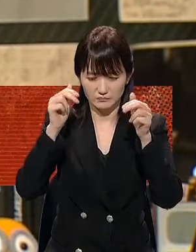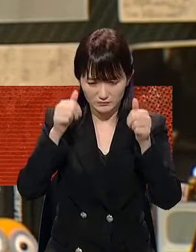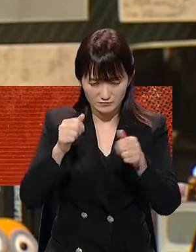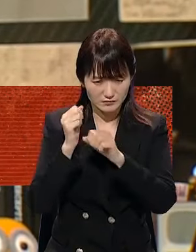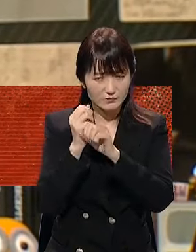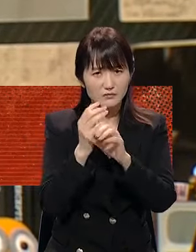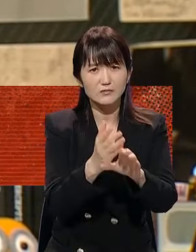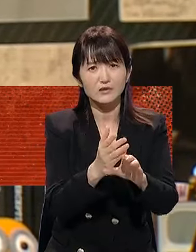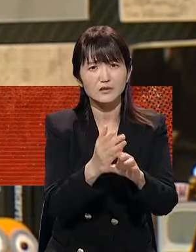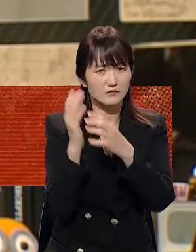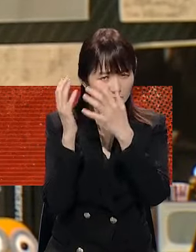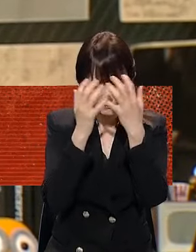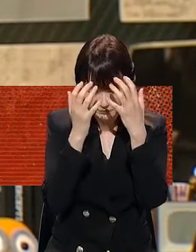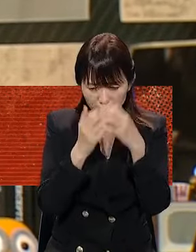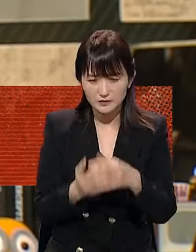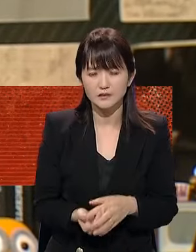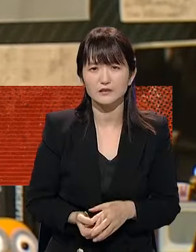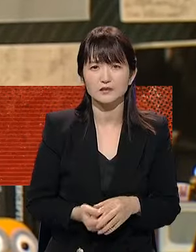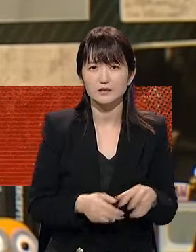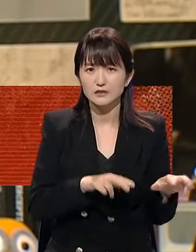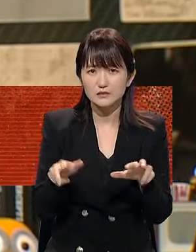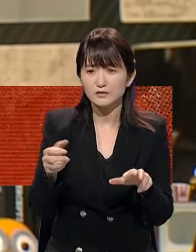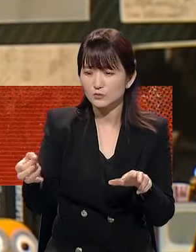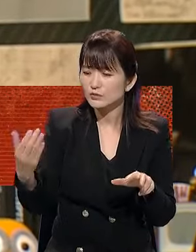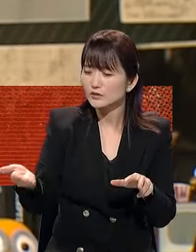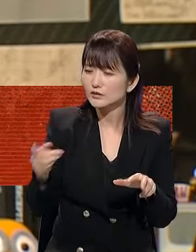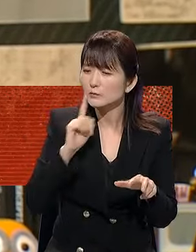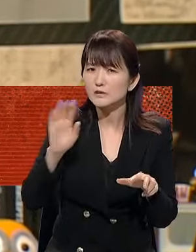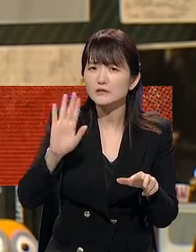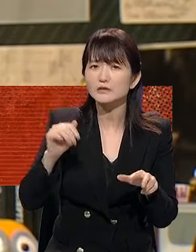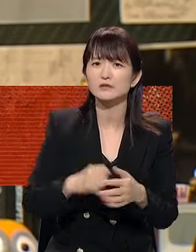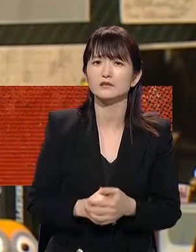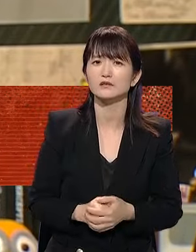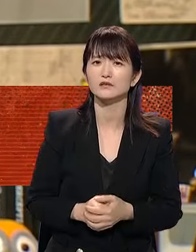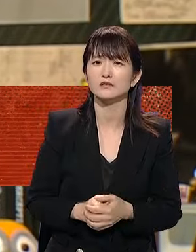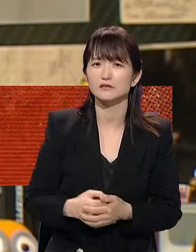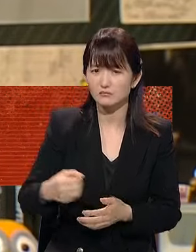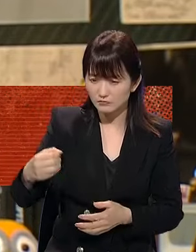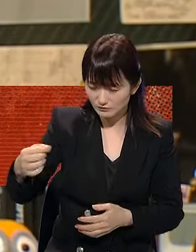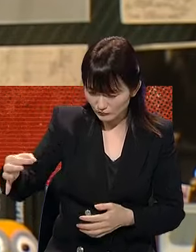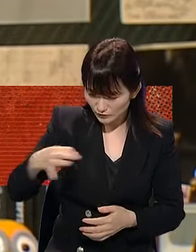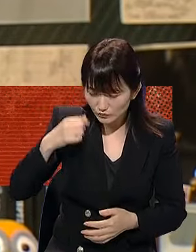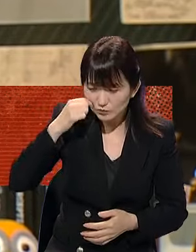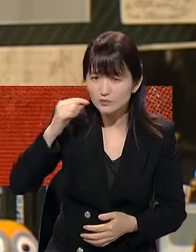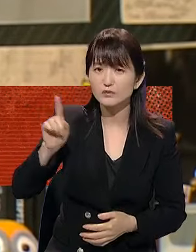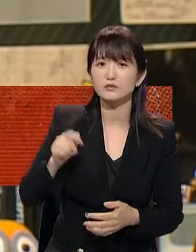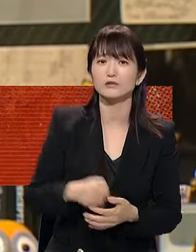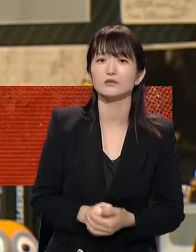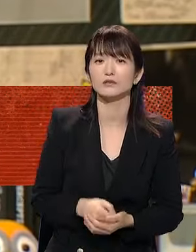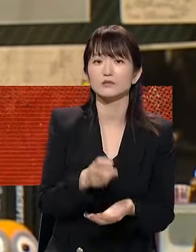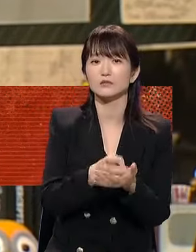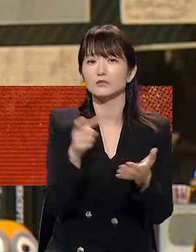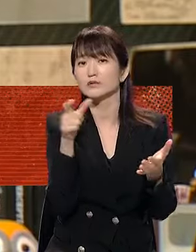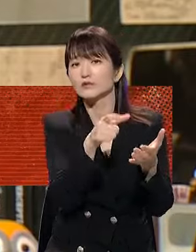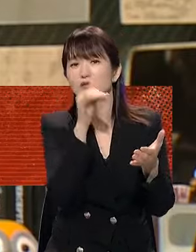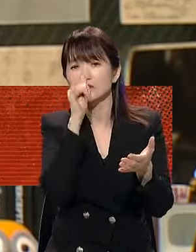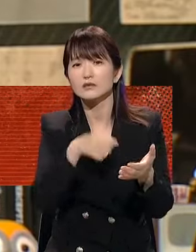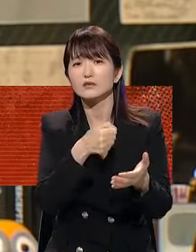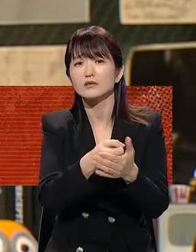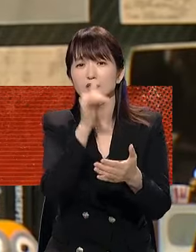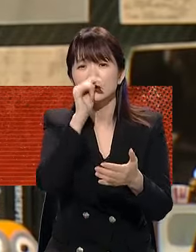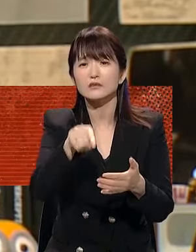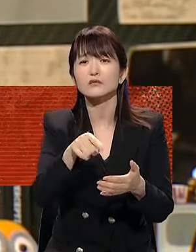없었고 바로 어 손 벌리기도 좀 그래서 말씀드 어 못 드렸던 거 못 준다는게 말이 됩니까 아니 회칙에 면이 다 정해져 있는